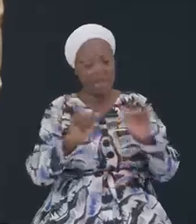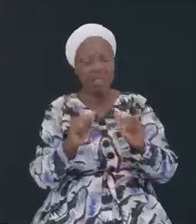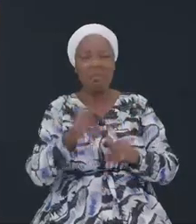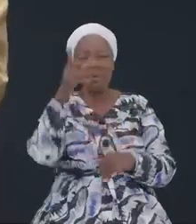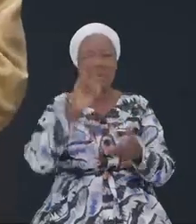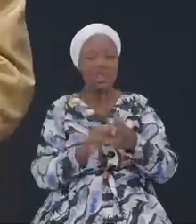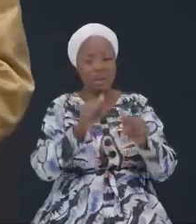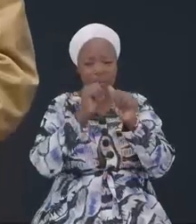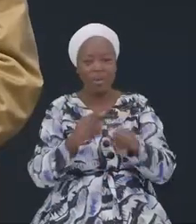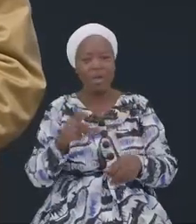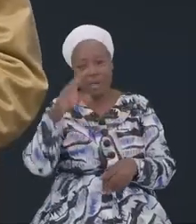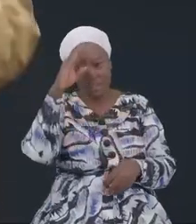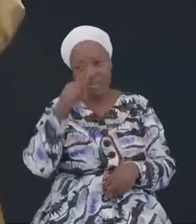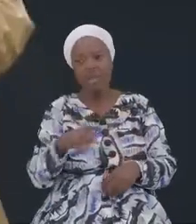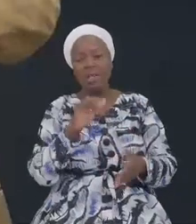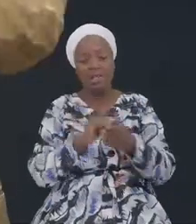qui l'a promu,